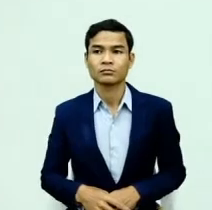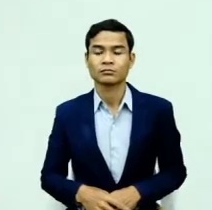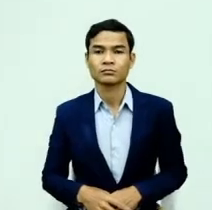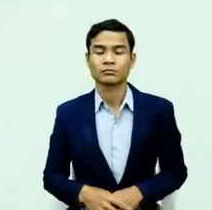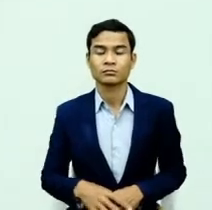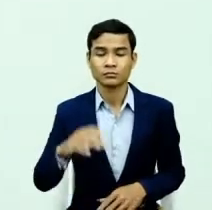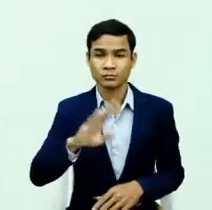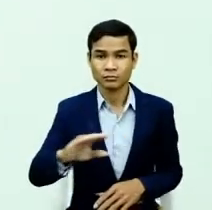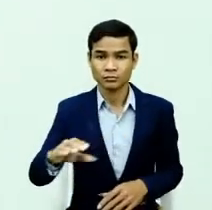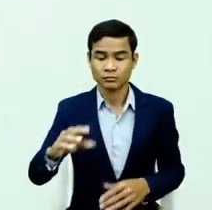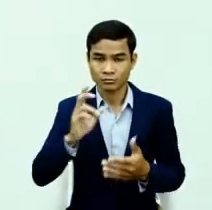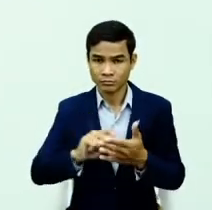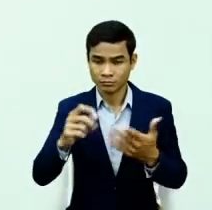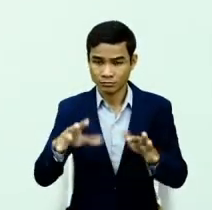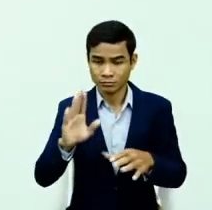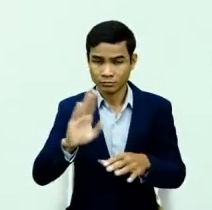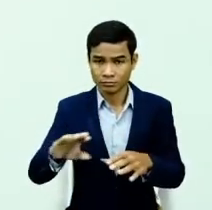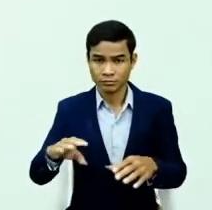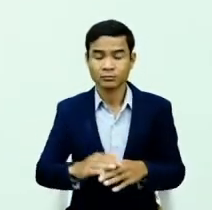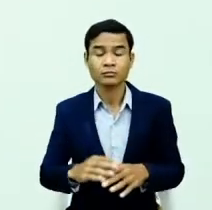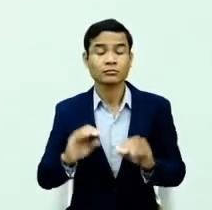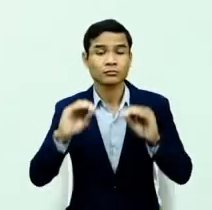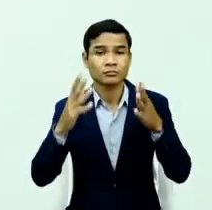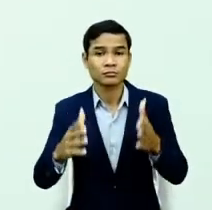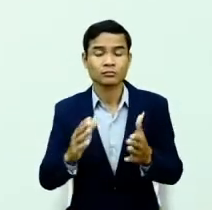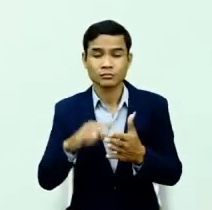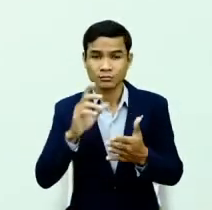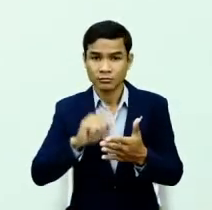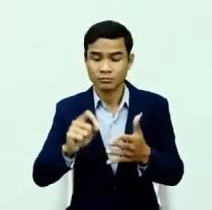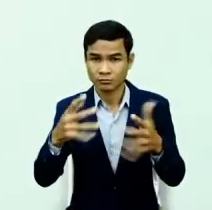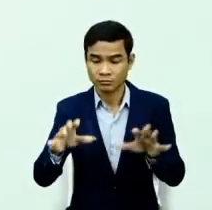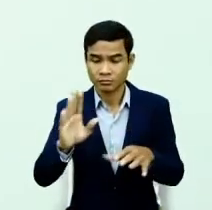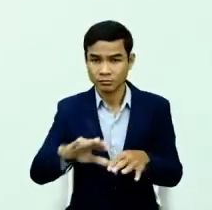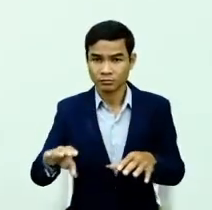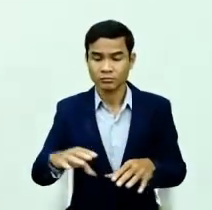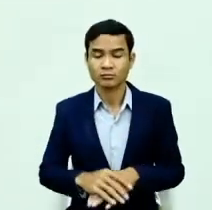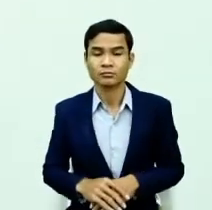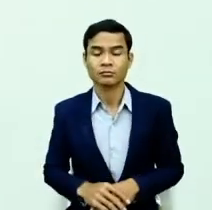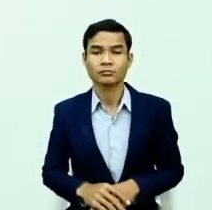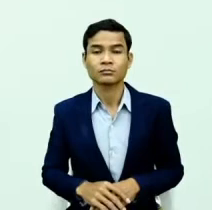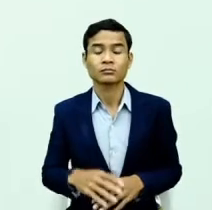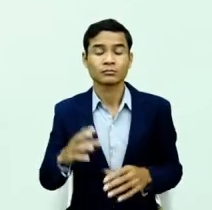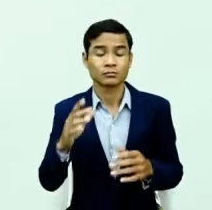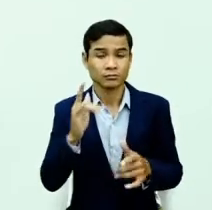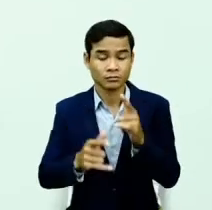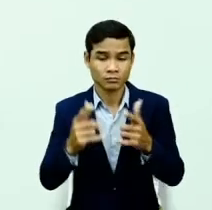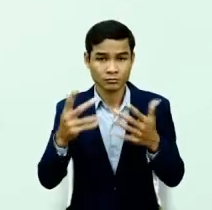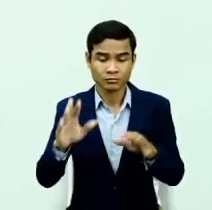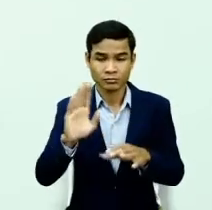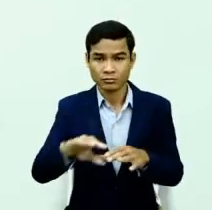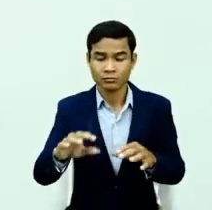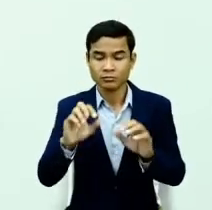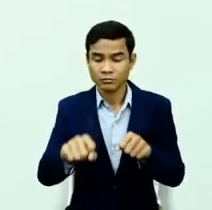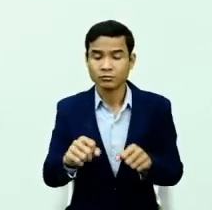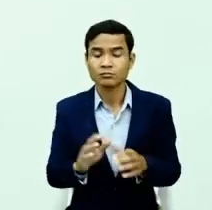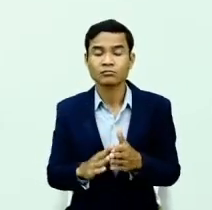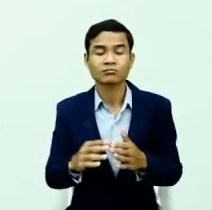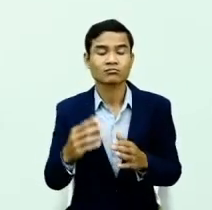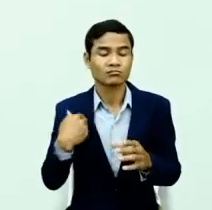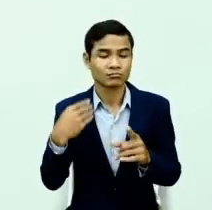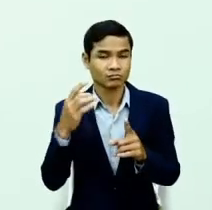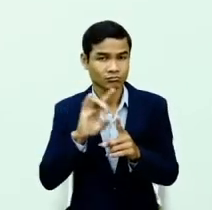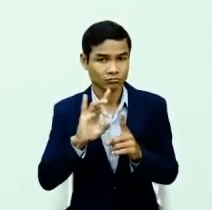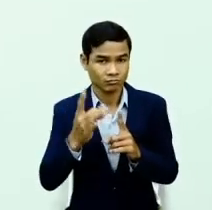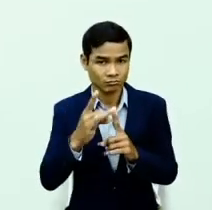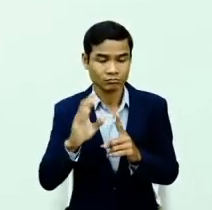chà con sẽ đi rồi hai đi nè chùm này này cứ sẽ xe đi rồi hai chà bà rồi rồi hai chân tính tốt khi cho mỗi nâng bị rất